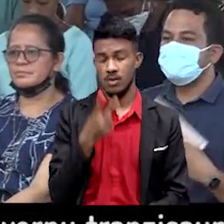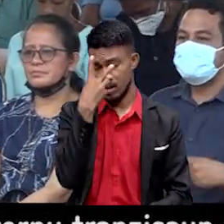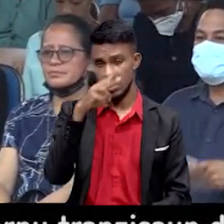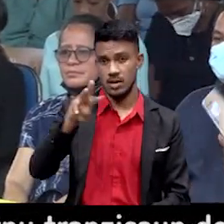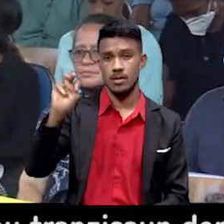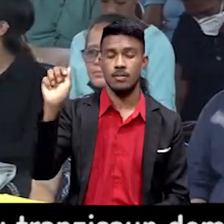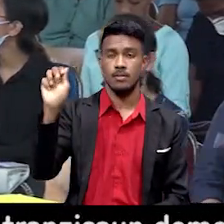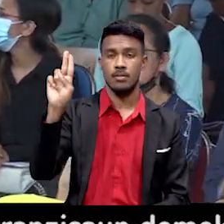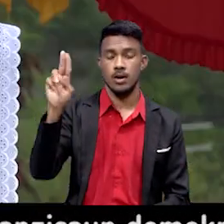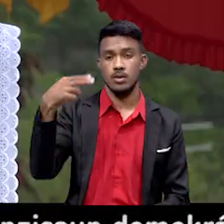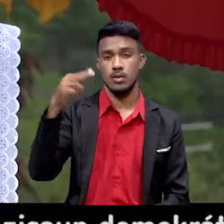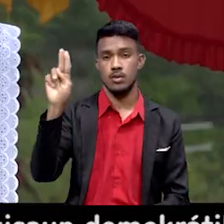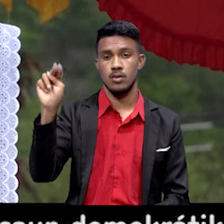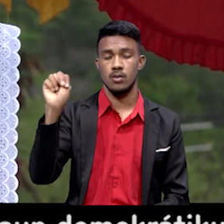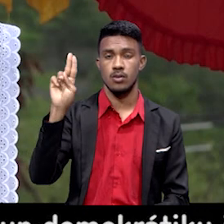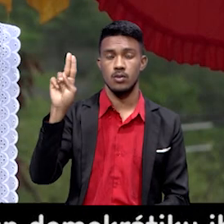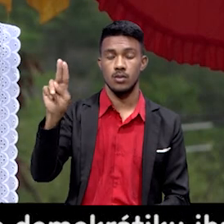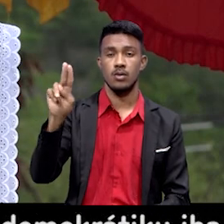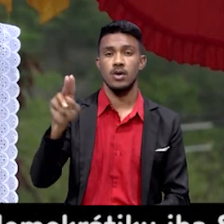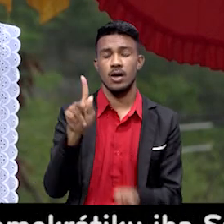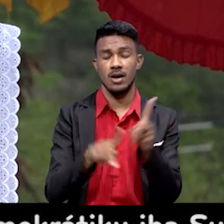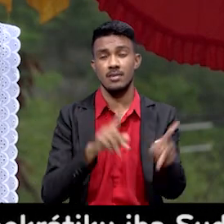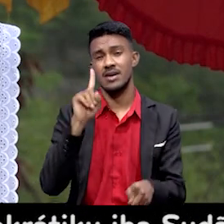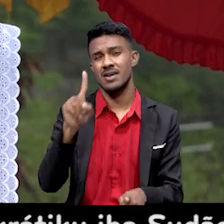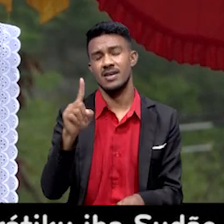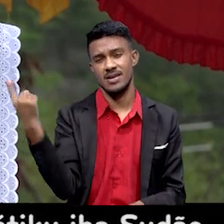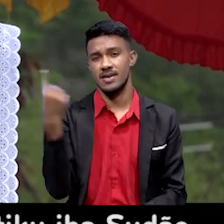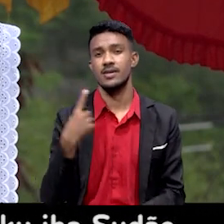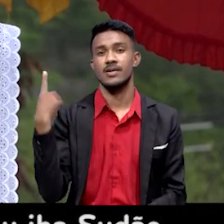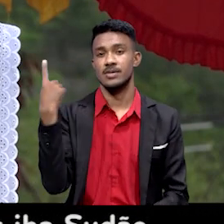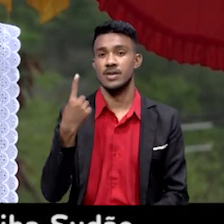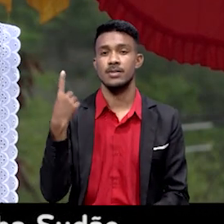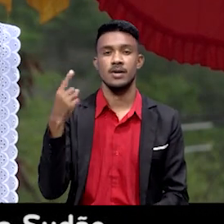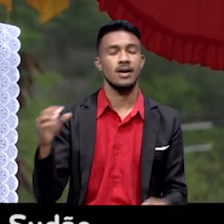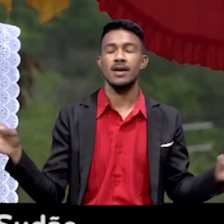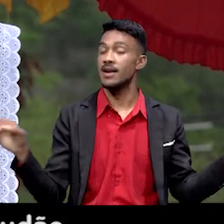ma vida ne. Emil sempre, sempre ben disposta, nunca le nie hirus.